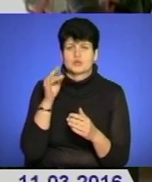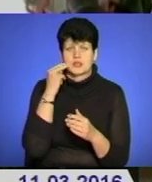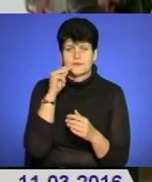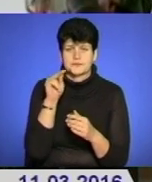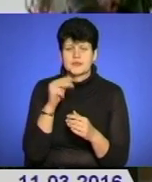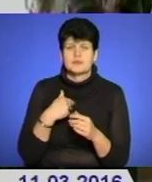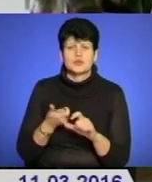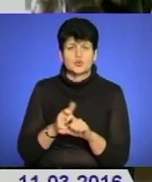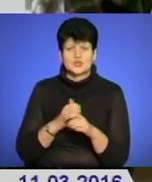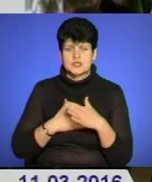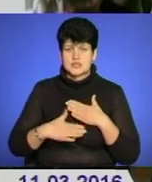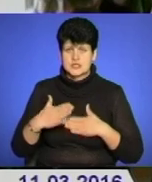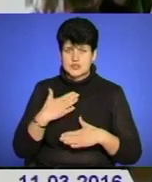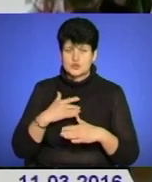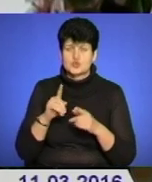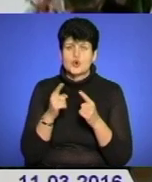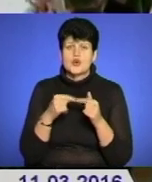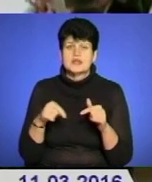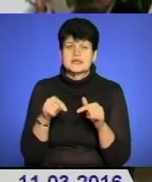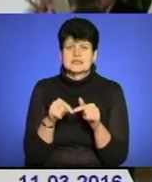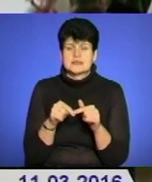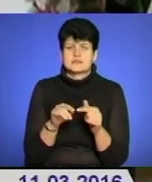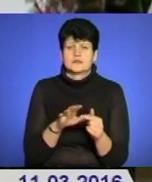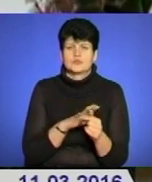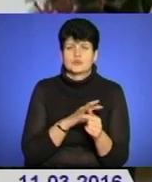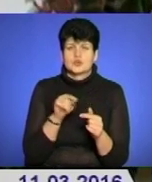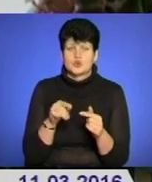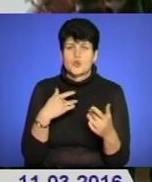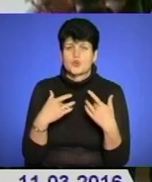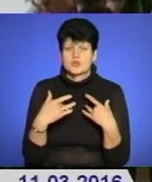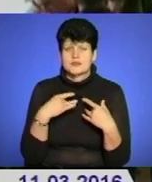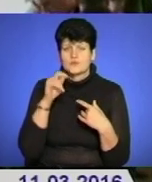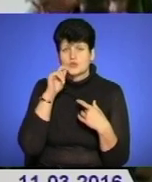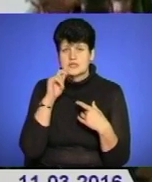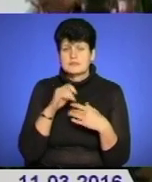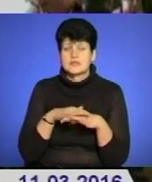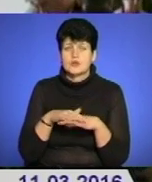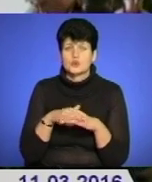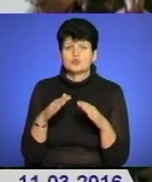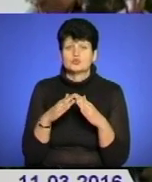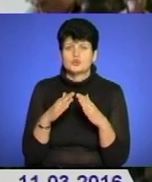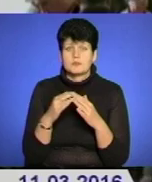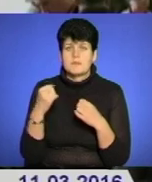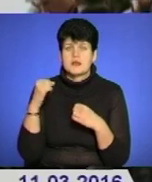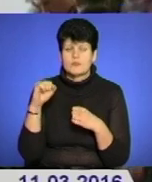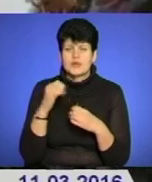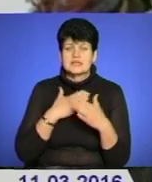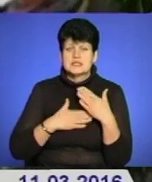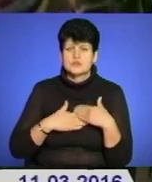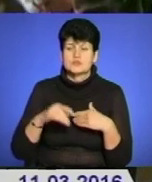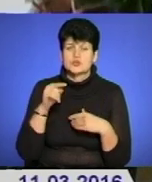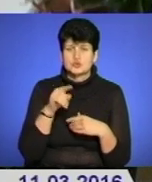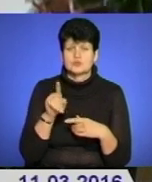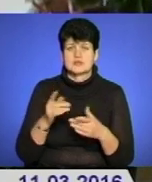І ми дуже тішимося, що організація відбулася цього концерту в Українському народному домі «Перемога». І тішимося з того, що